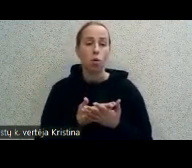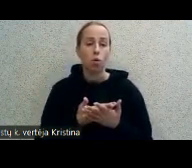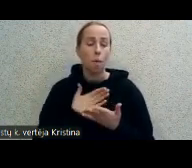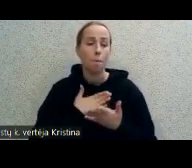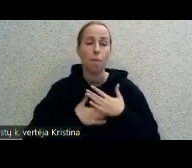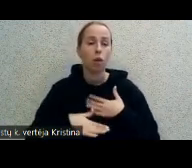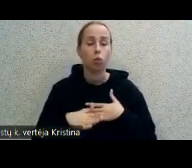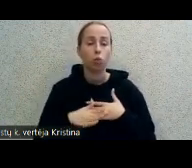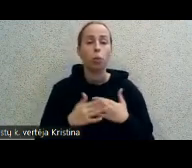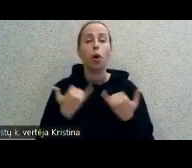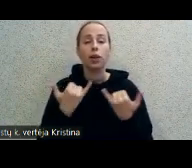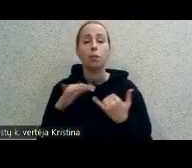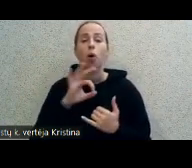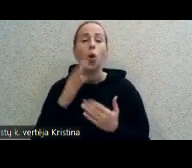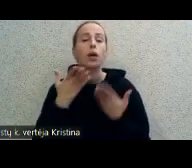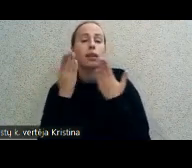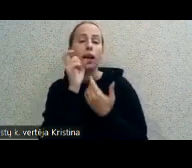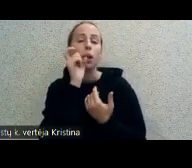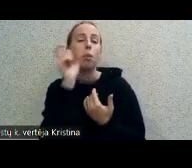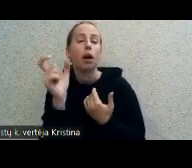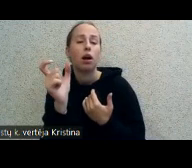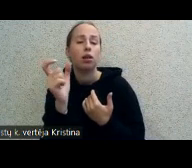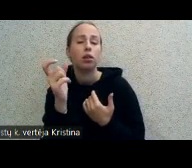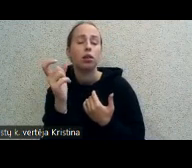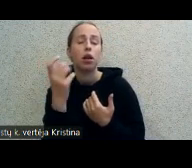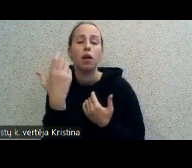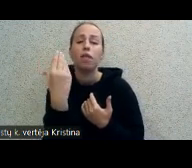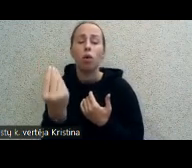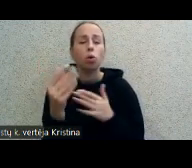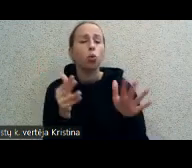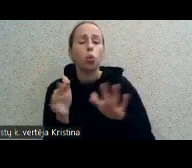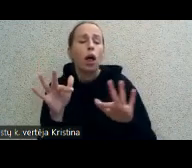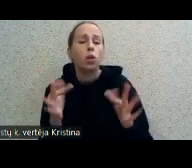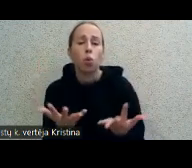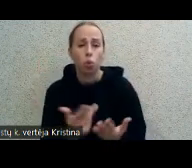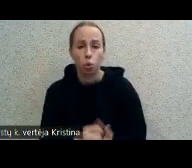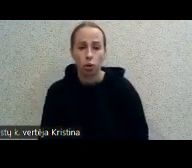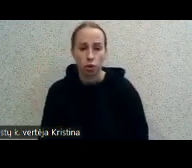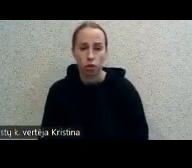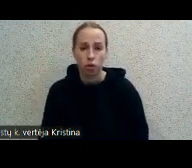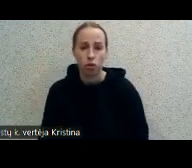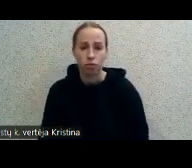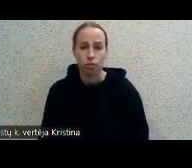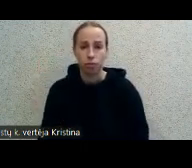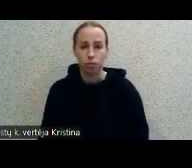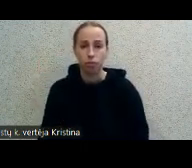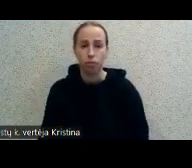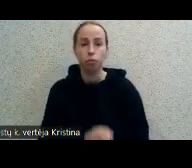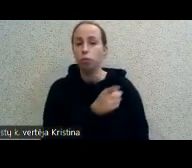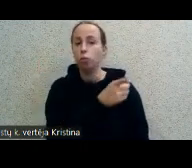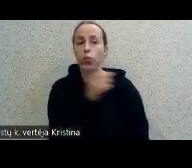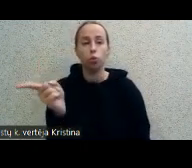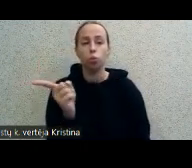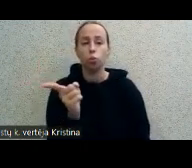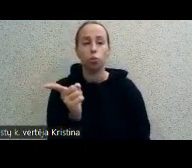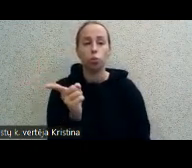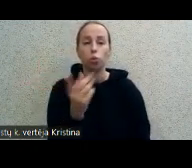garsiai? Mes dabar kalbame apie skaitimą garsiai. Kaip tai atliekama, daroma